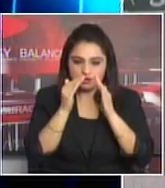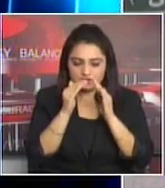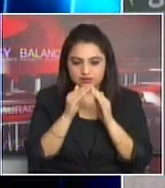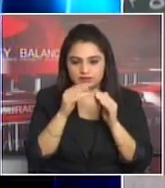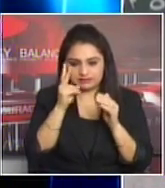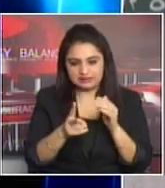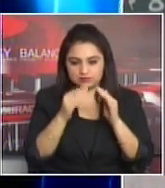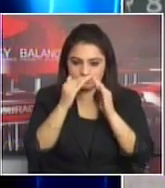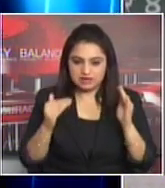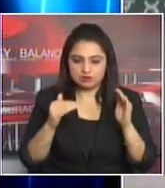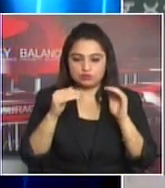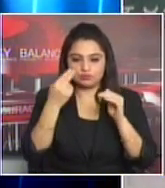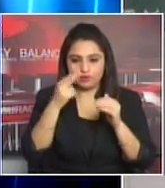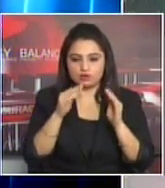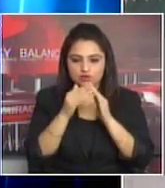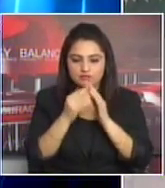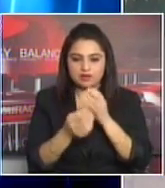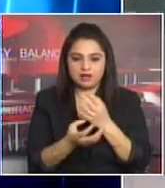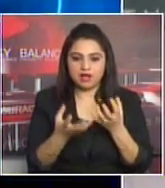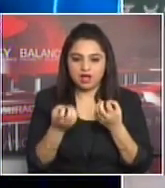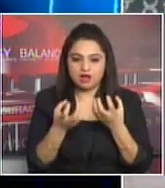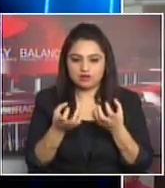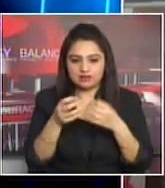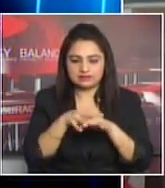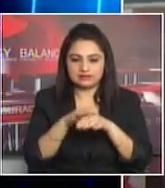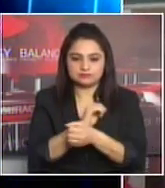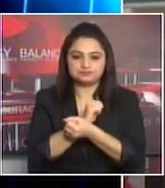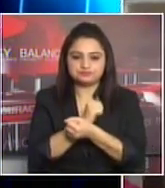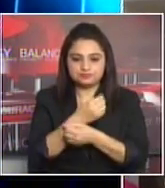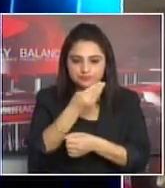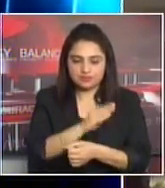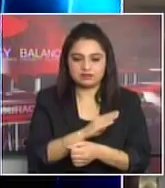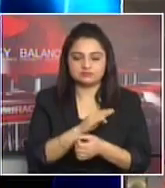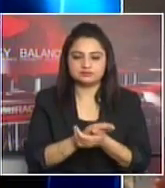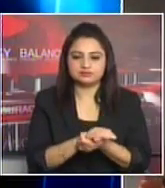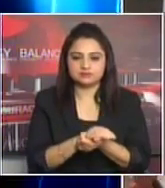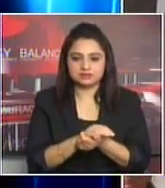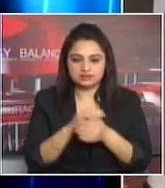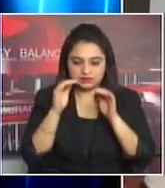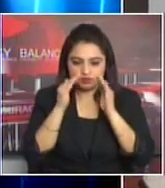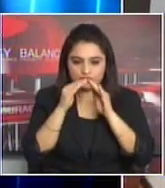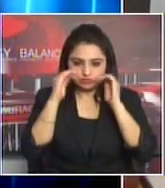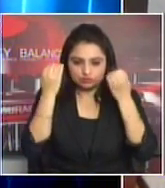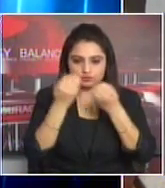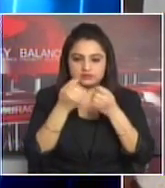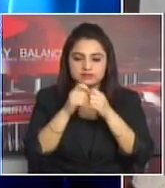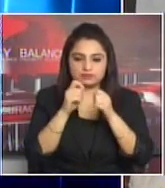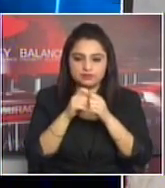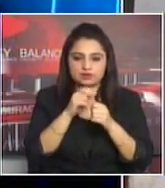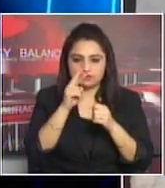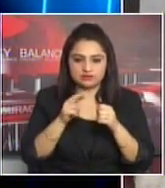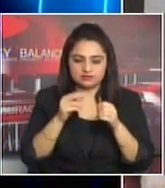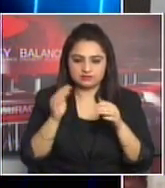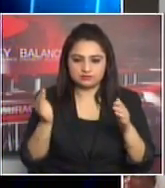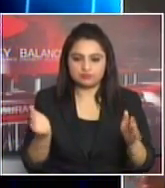भएको ठाउँमा आगलागीको धेरै जोखिम हुँदो रहेछ। खरको घरलाई सुरक्षित बनाउन र एउटा